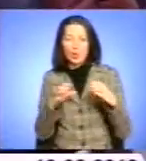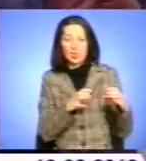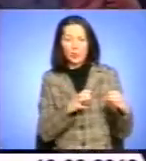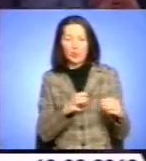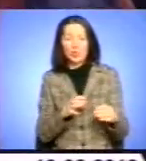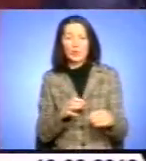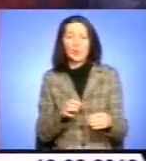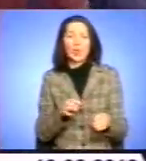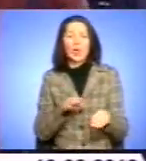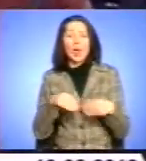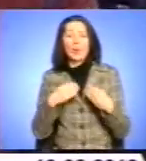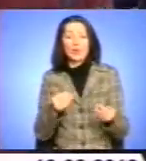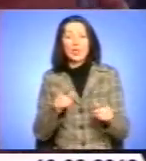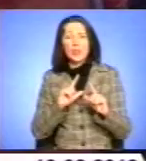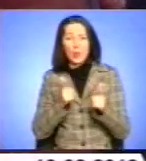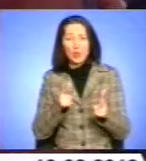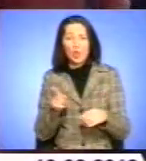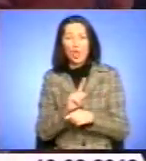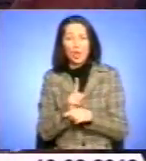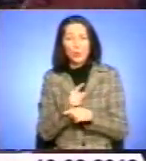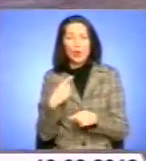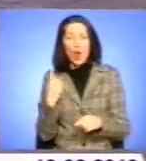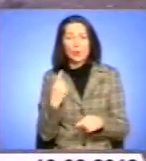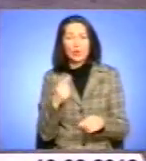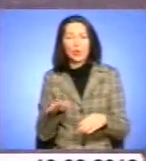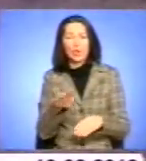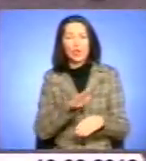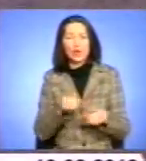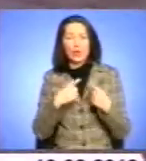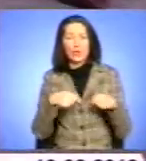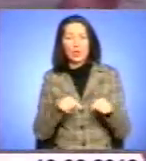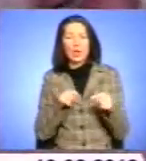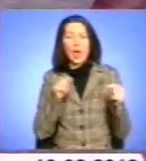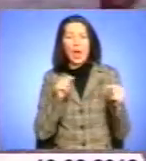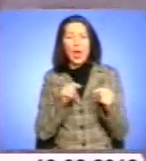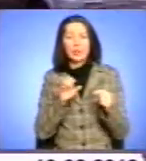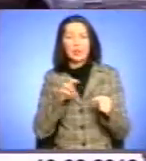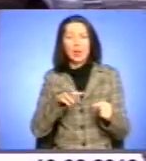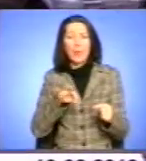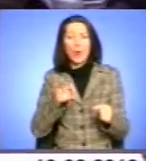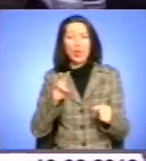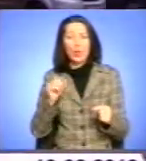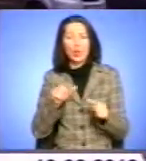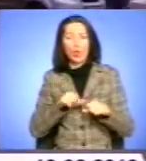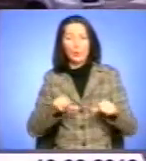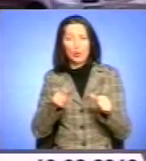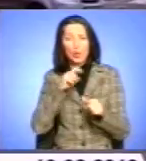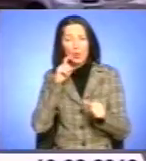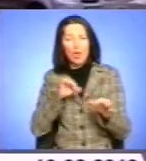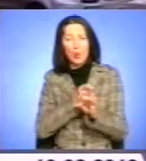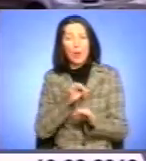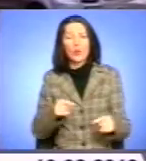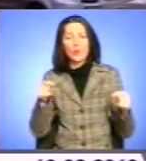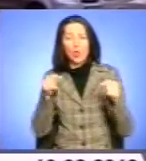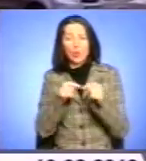року подав на погодження до Тернопільського обласного територіального відділення Антимонопольного комітету України проект про встановлення тарифів